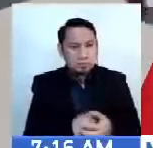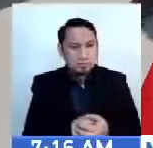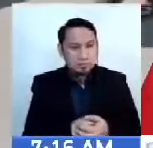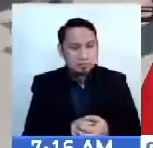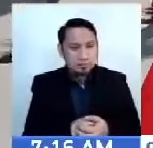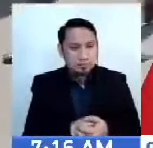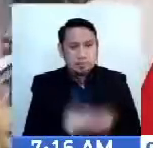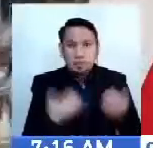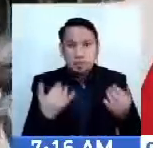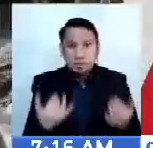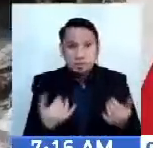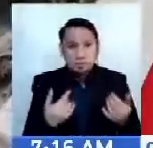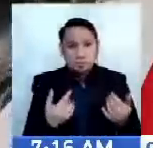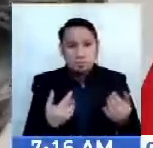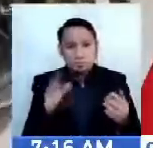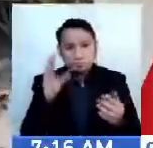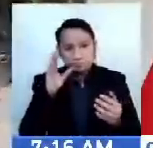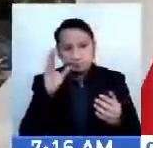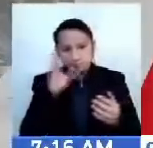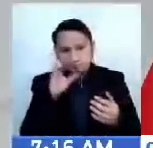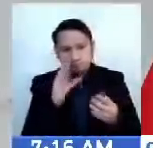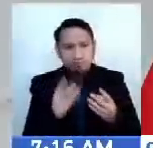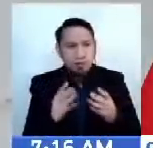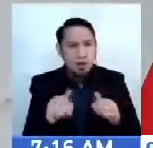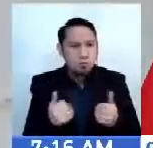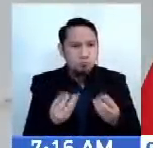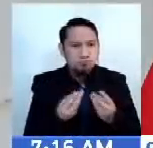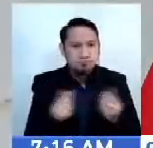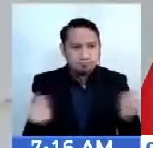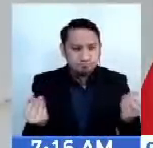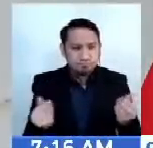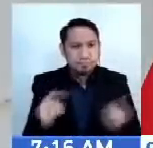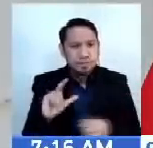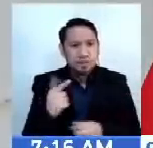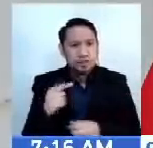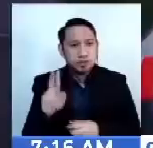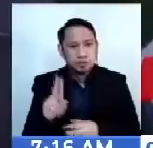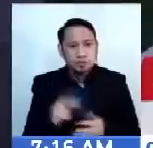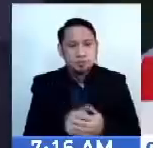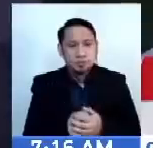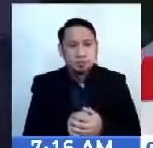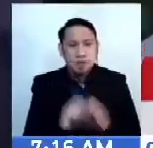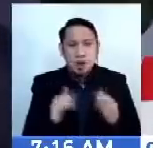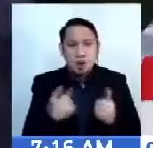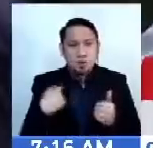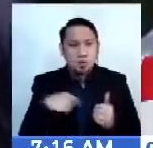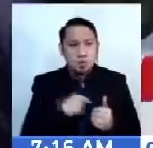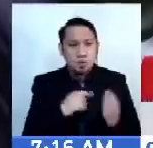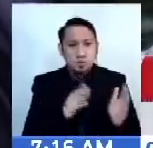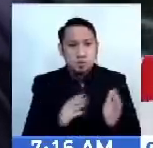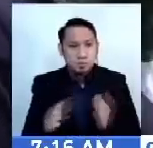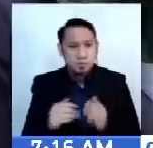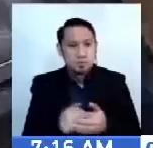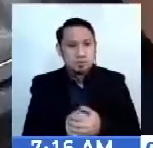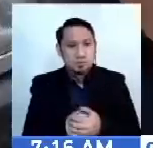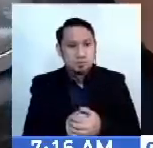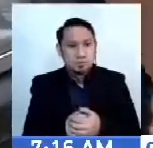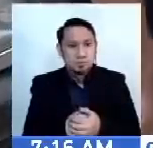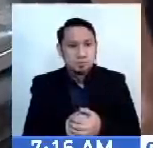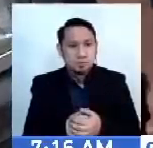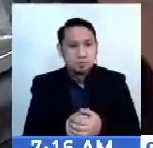Gumagawa naman daw ng paraan ng lokal na pamahalaan. Mga nagiging paghahanda ho namin dyan, nagkakaroon po kami ng ano,